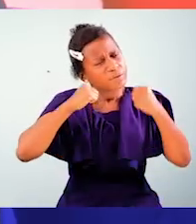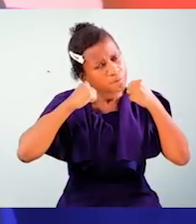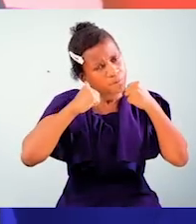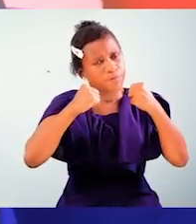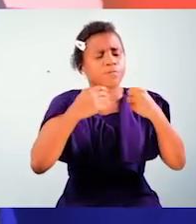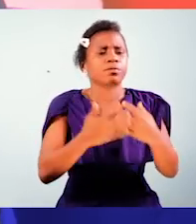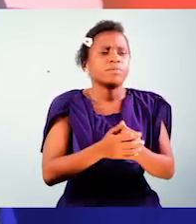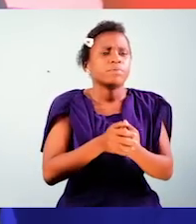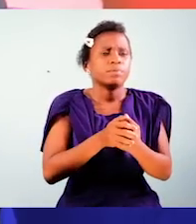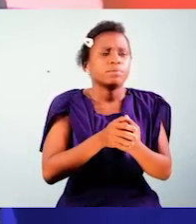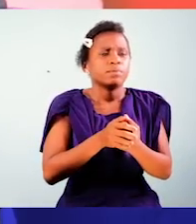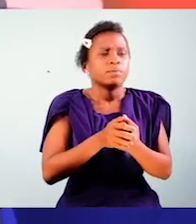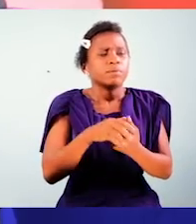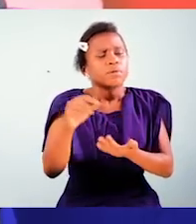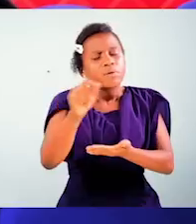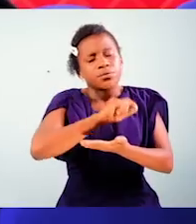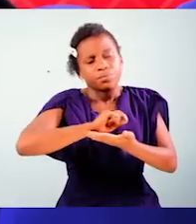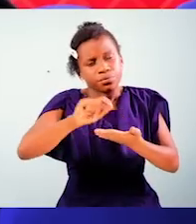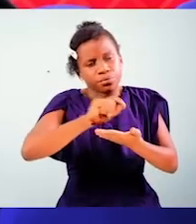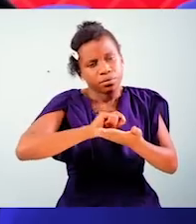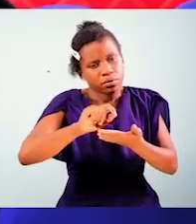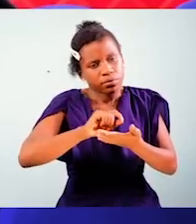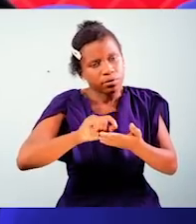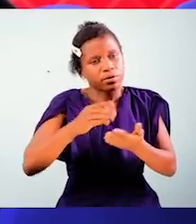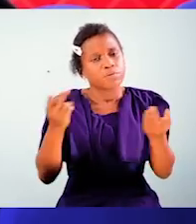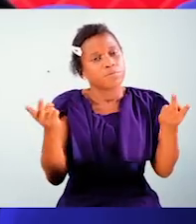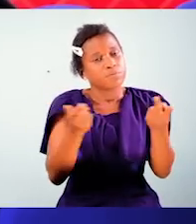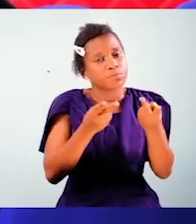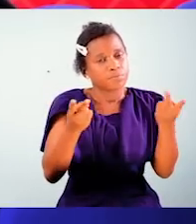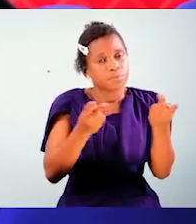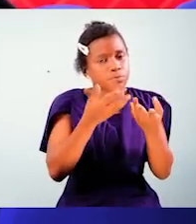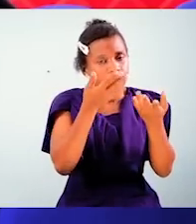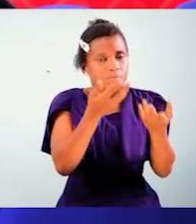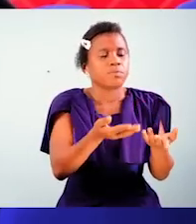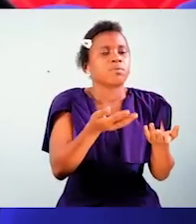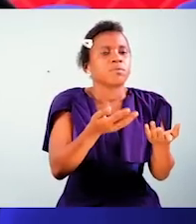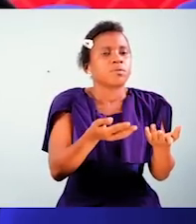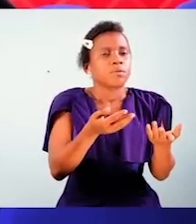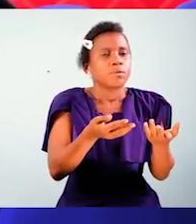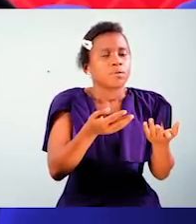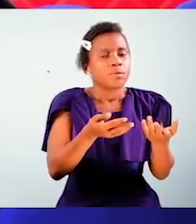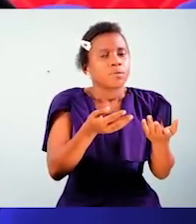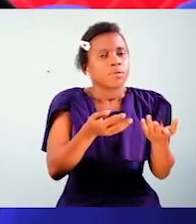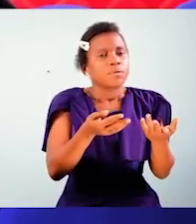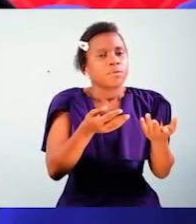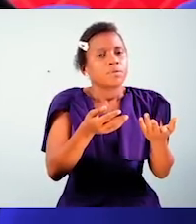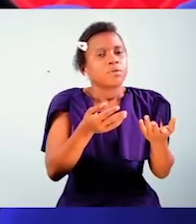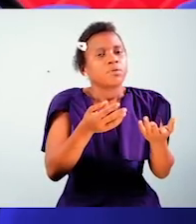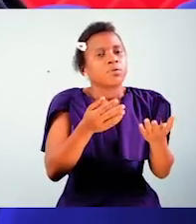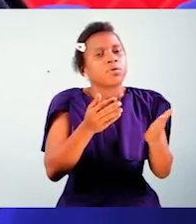Kuna ofisi inayofanana na ofisi yake, ofisi ya Attorney General, mwanasheria mkuu wa